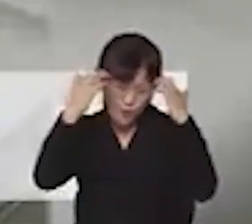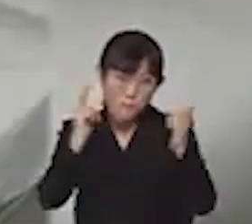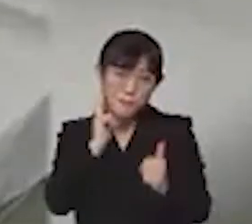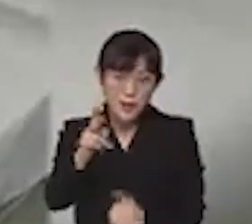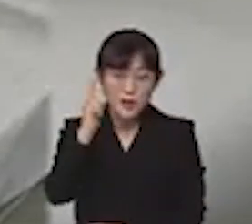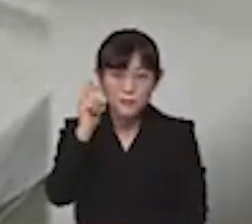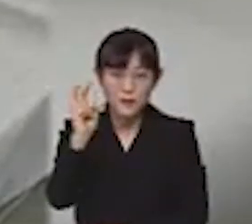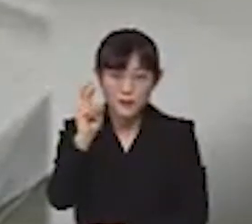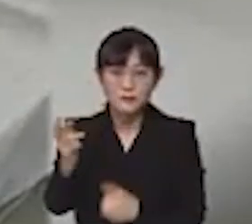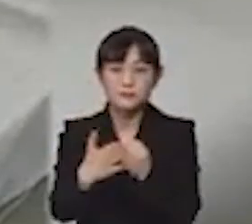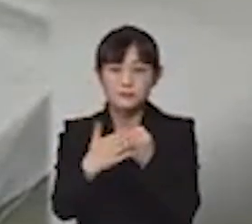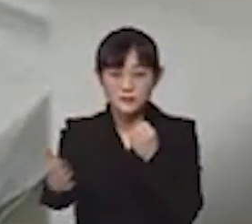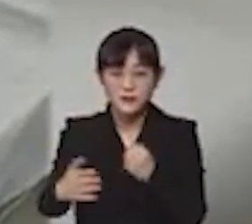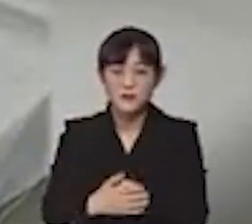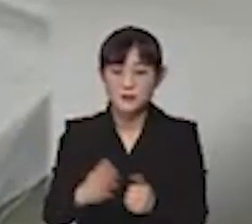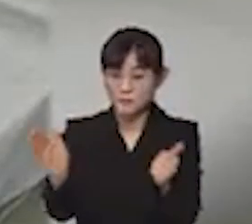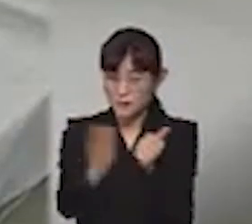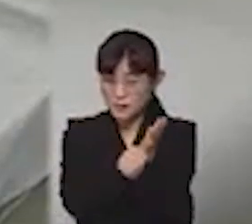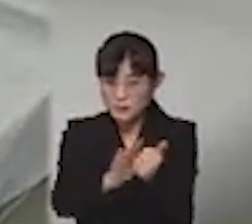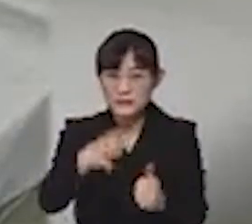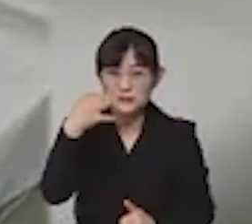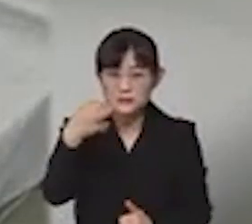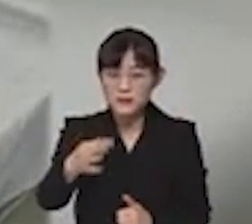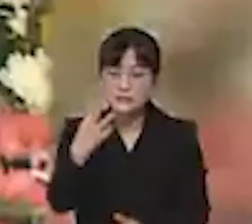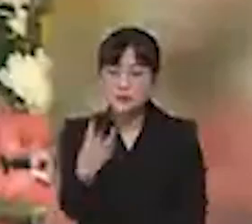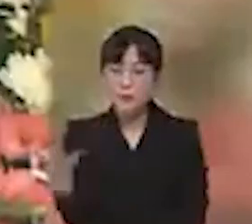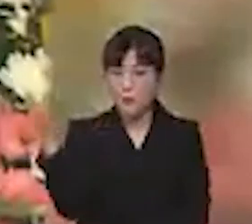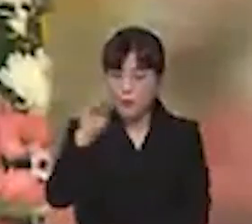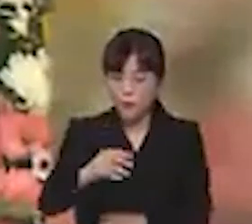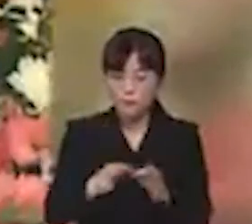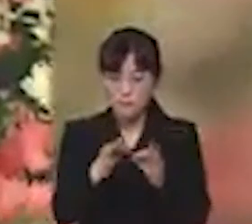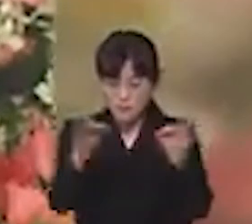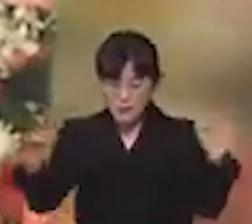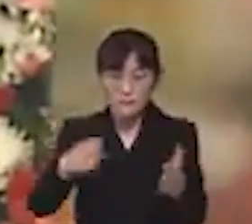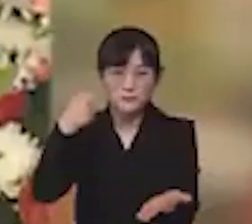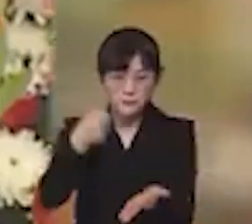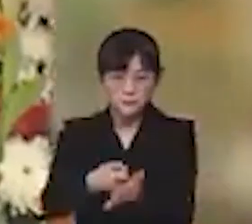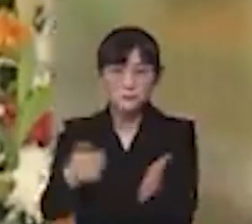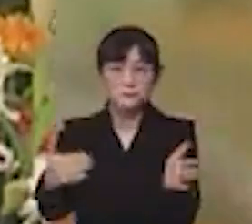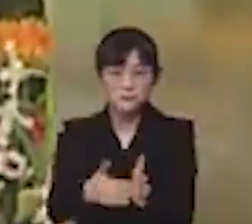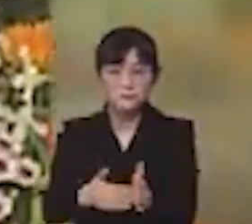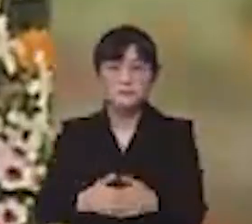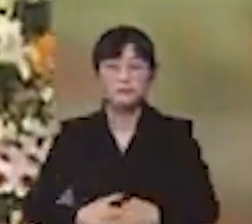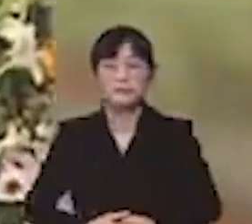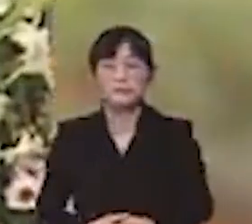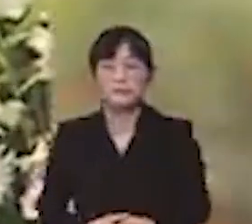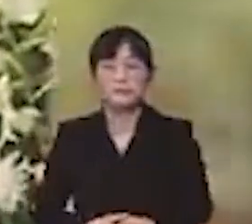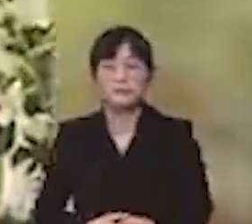상당했을 걸로 보인다며 위자료 3억 원을 상속 비율에 따라 배상하라고 판시했습니다.